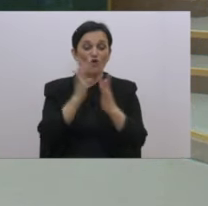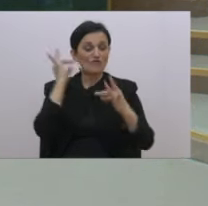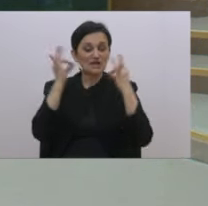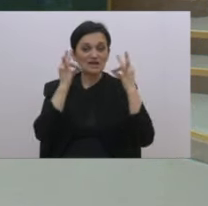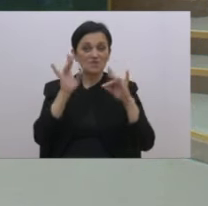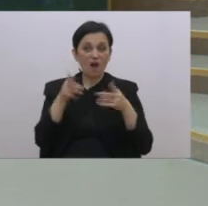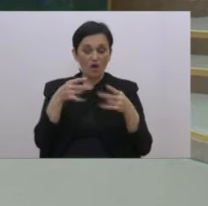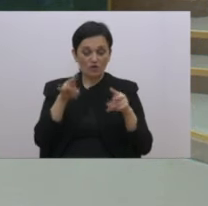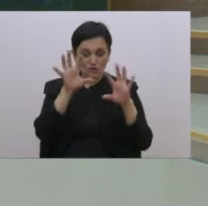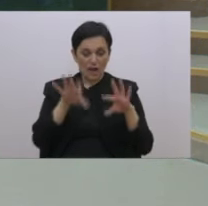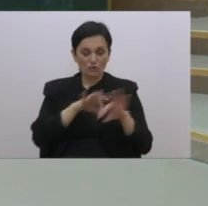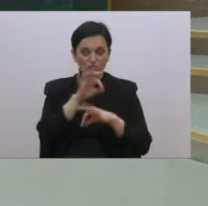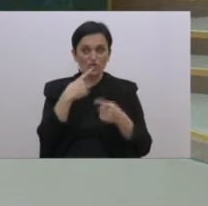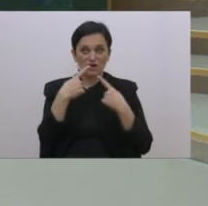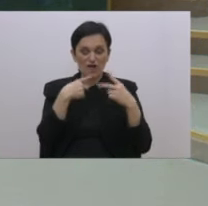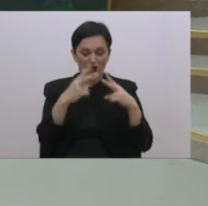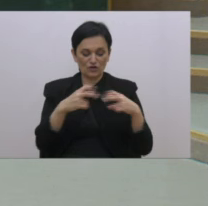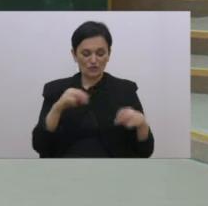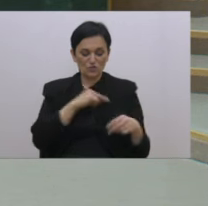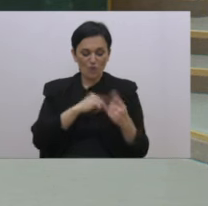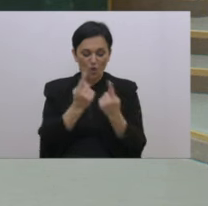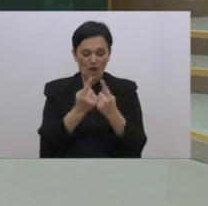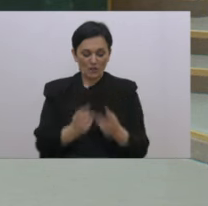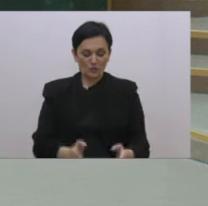და განვიხილოთ კანონპროექტი. კოლეგებო,